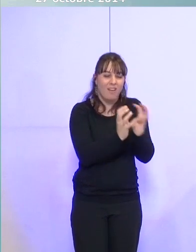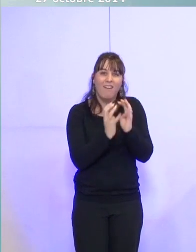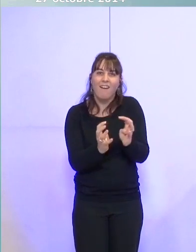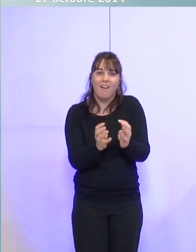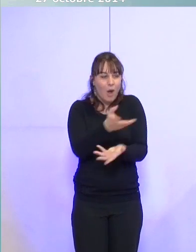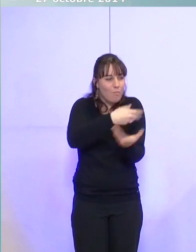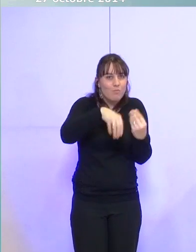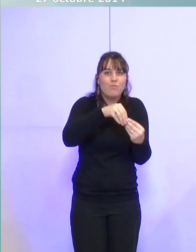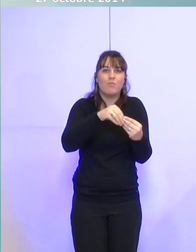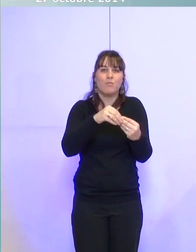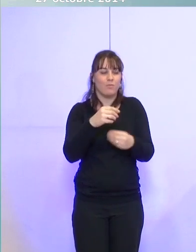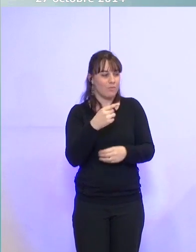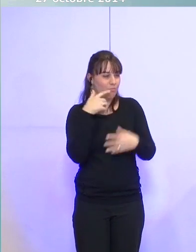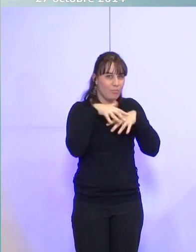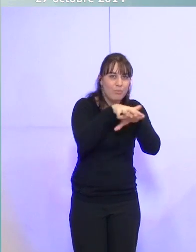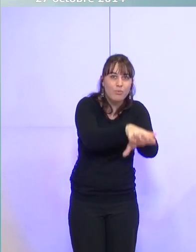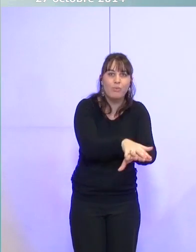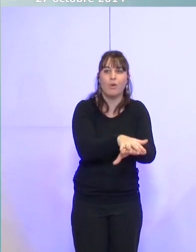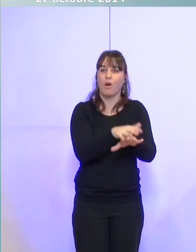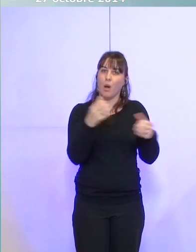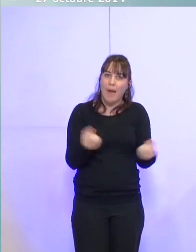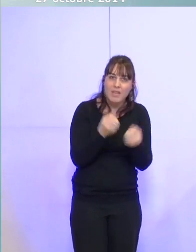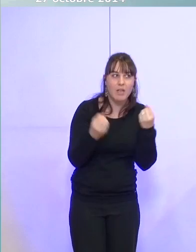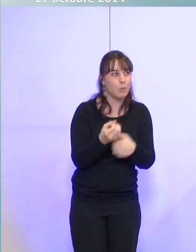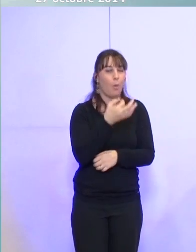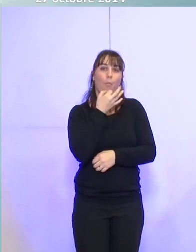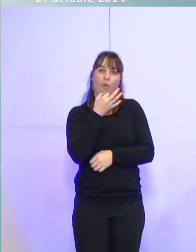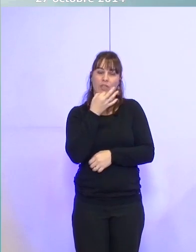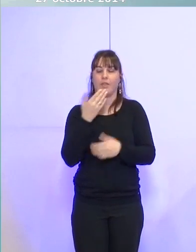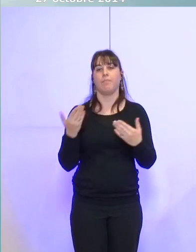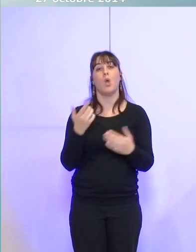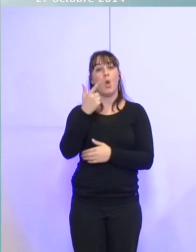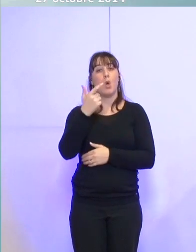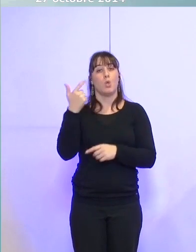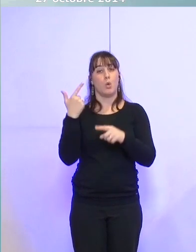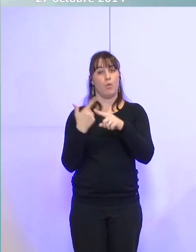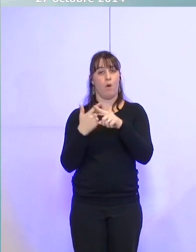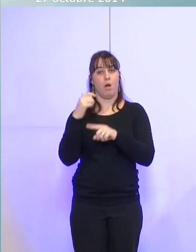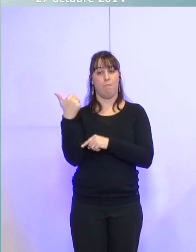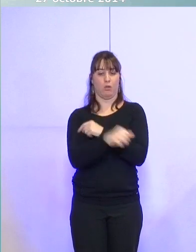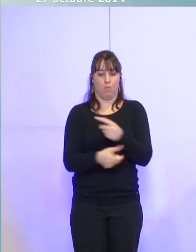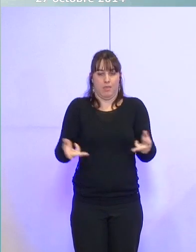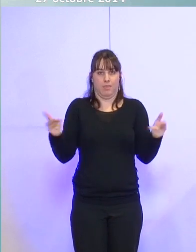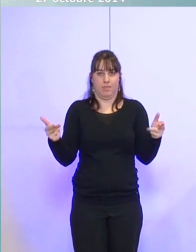et par là même d'alléger des effectifs à l'école Jean Jaurès, à raison de 2 jours par semaine.